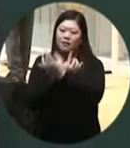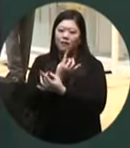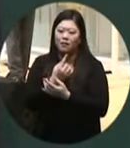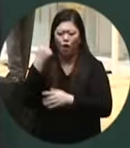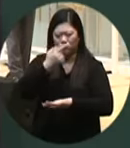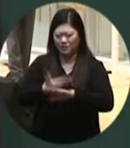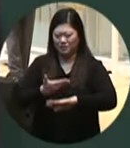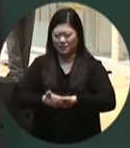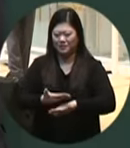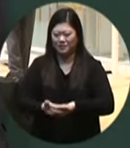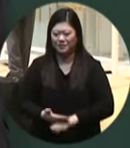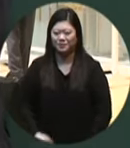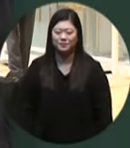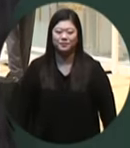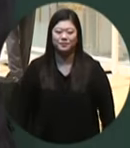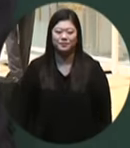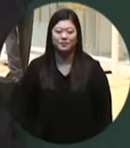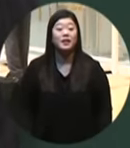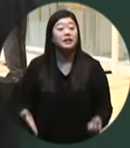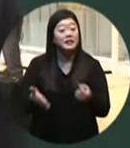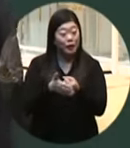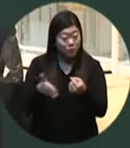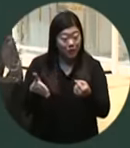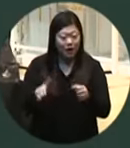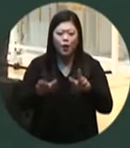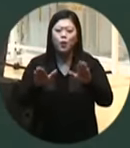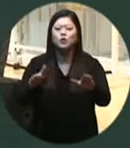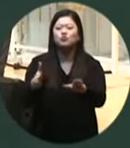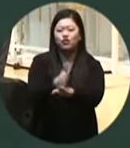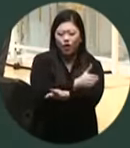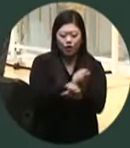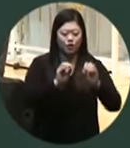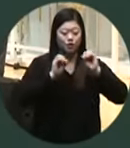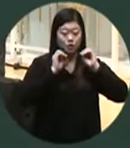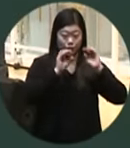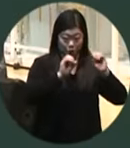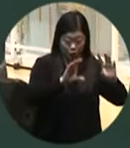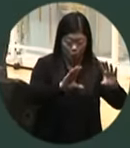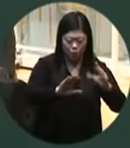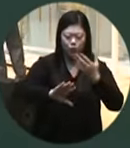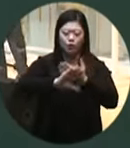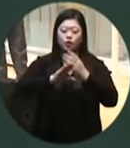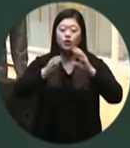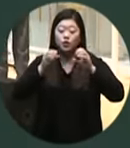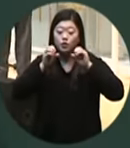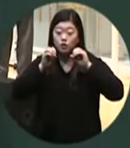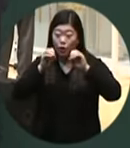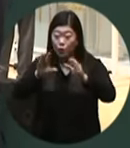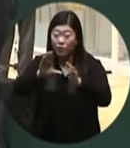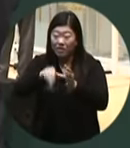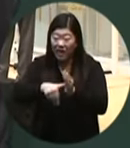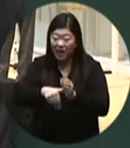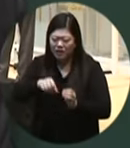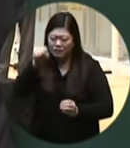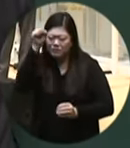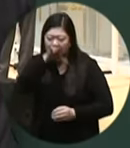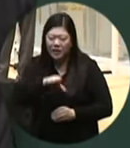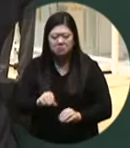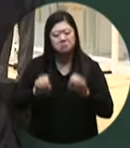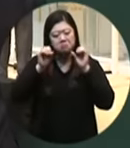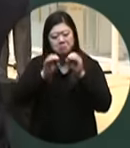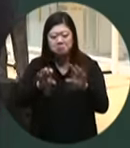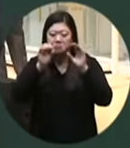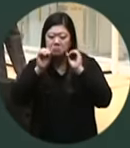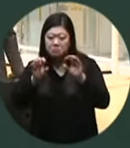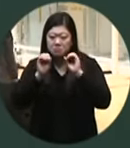오늘부터 여러분은 전도와 선교를 하는데 그냥 하는 게 아닙니다. Then if that is the case, if you're doing evangelism and